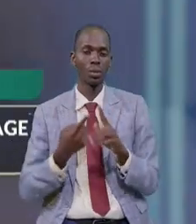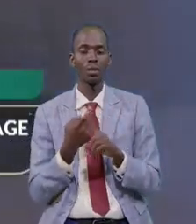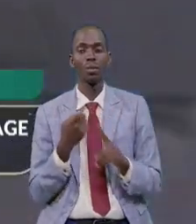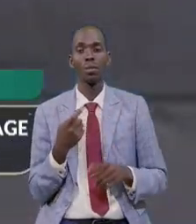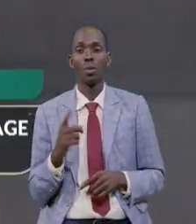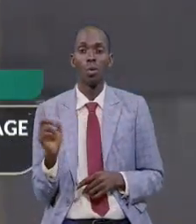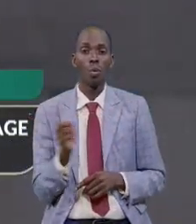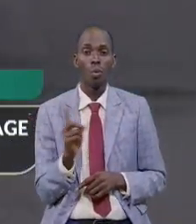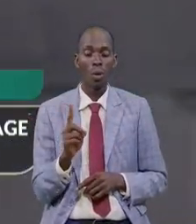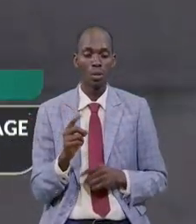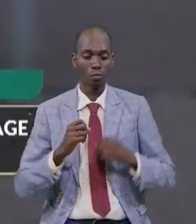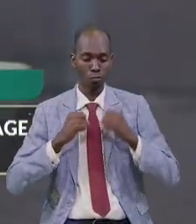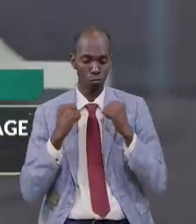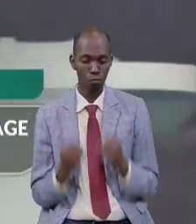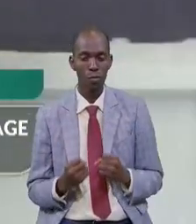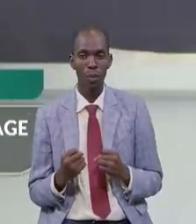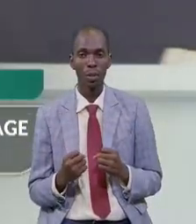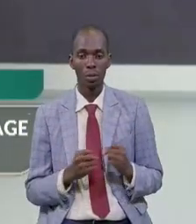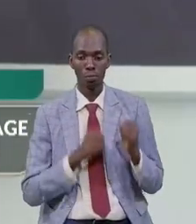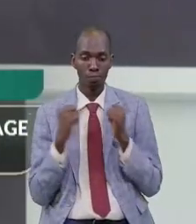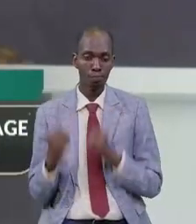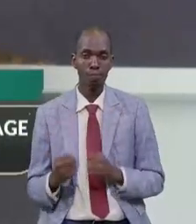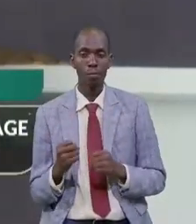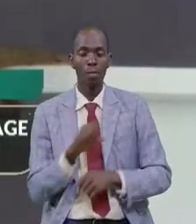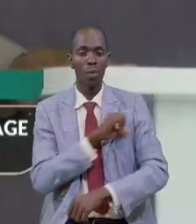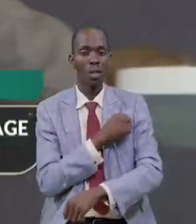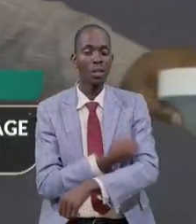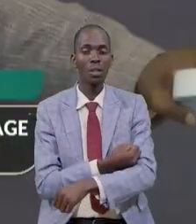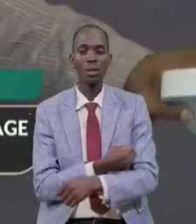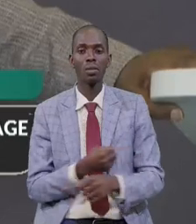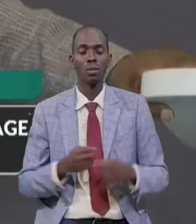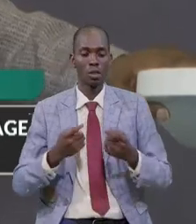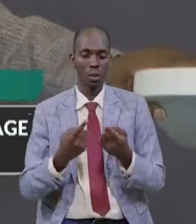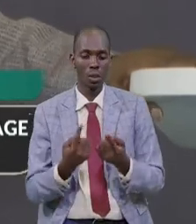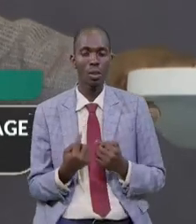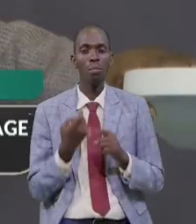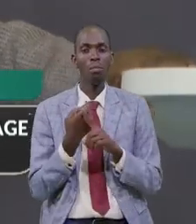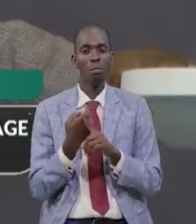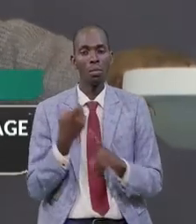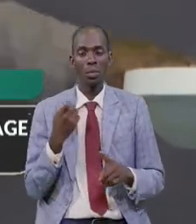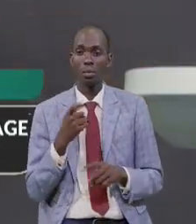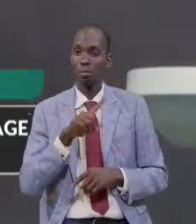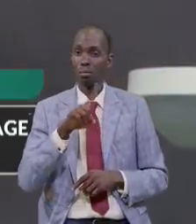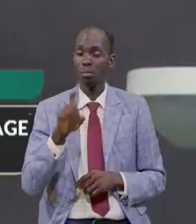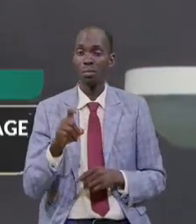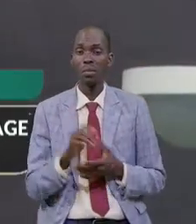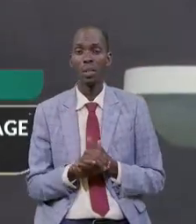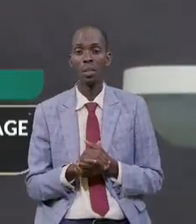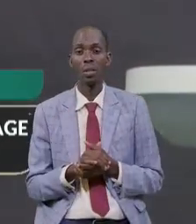c'est là où la force la vigueur n'est-ce pas là que commence